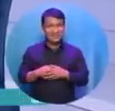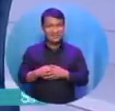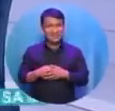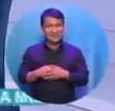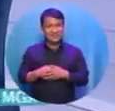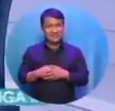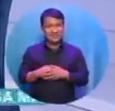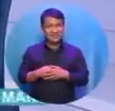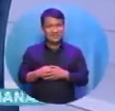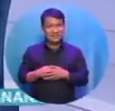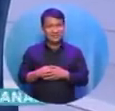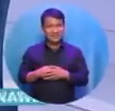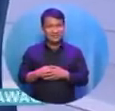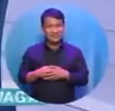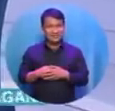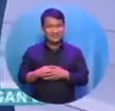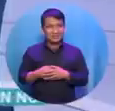Ay, walang audio. Oh. Oh.